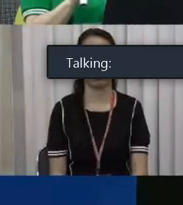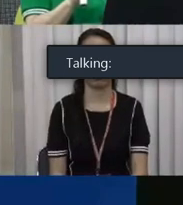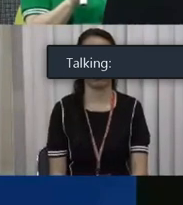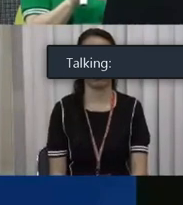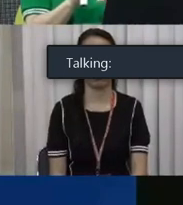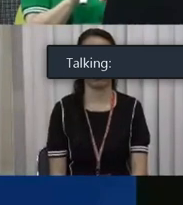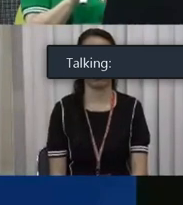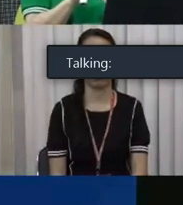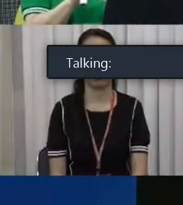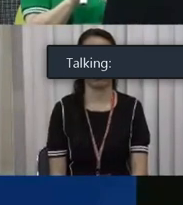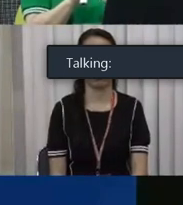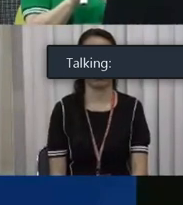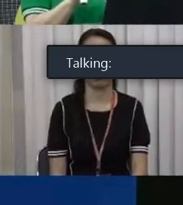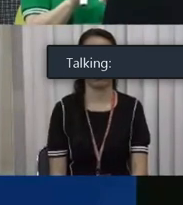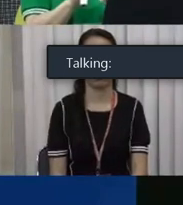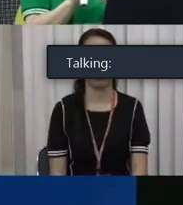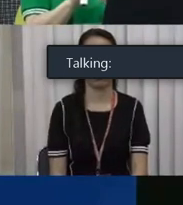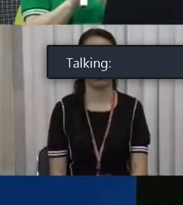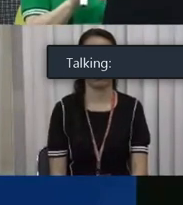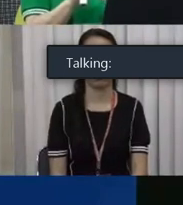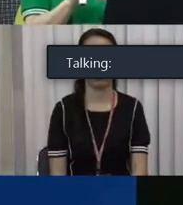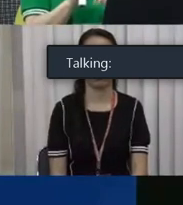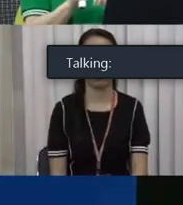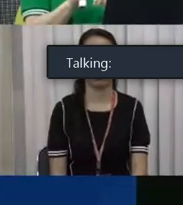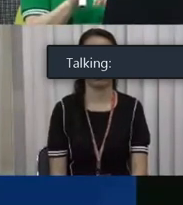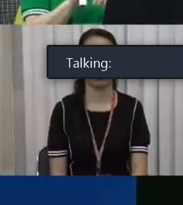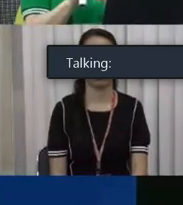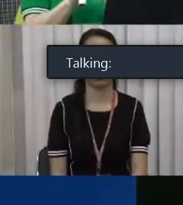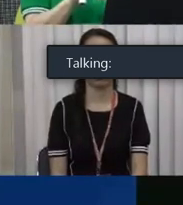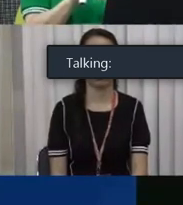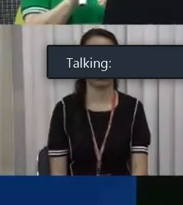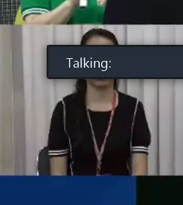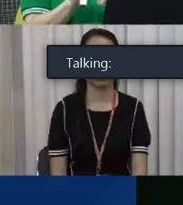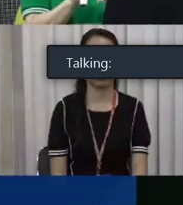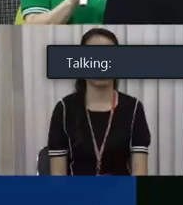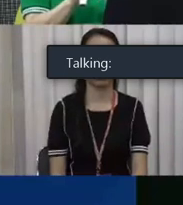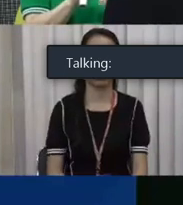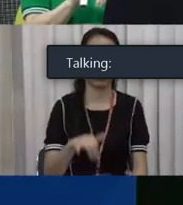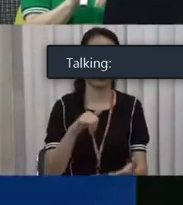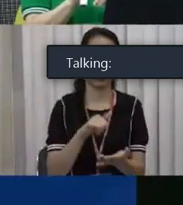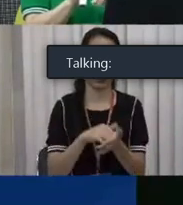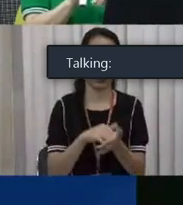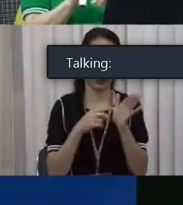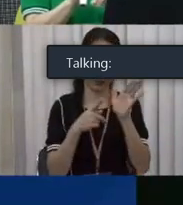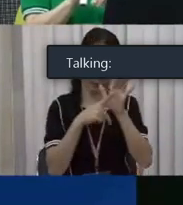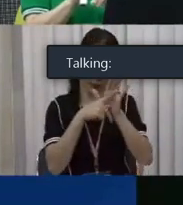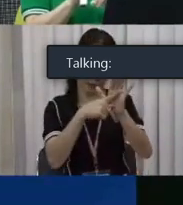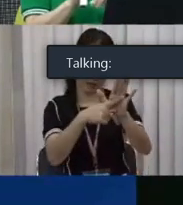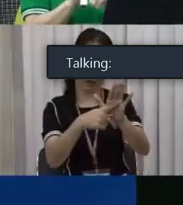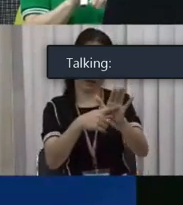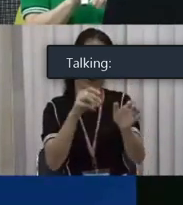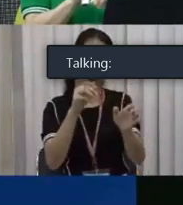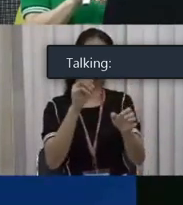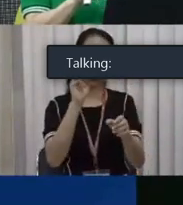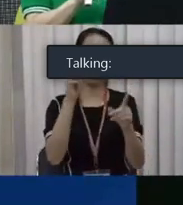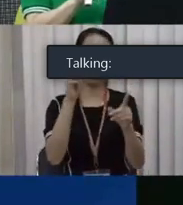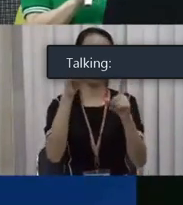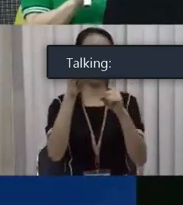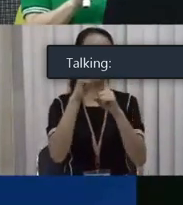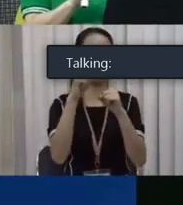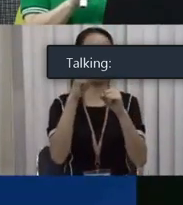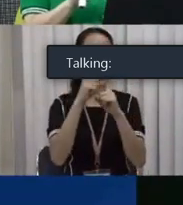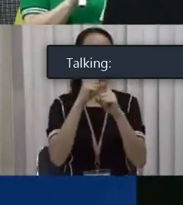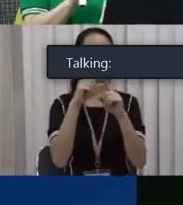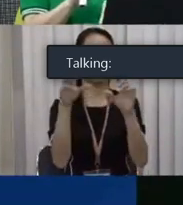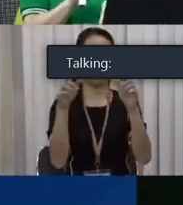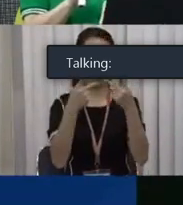little pictures often made with letters and words which cryptically represent a word, phrase,